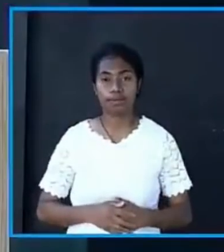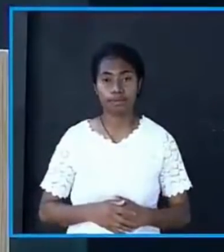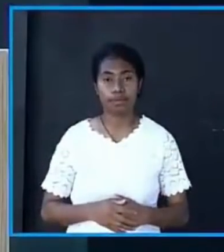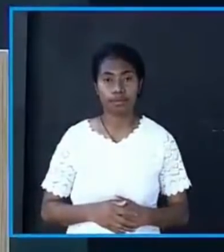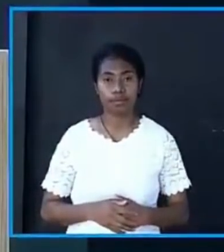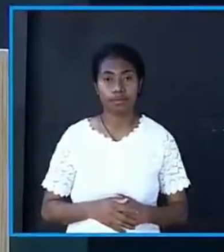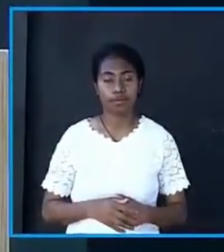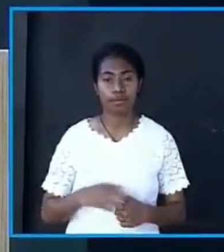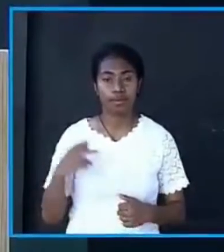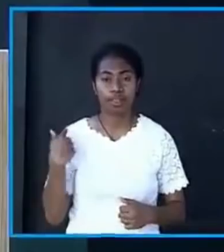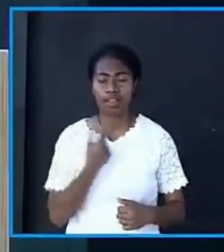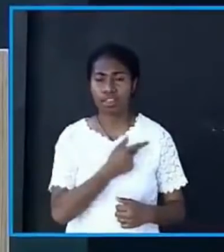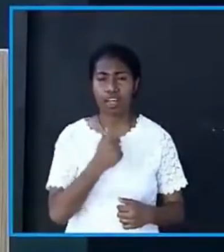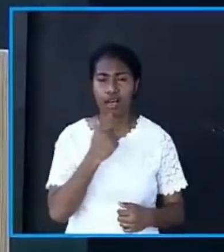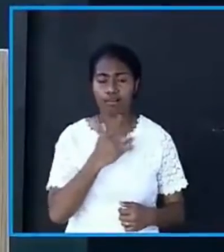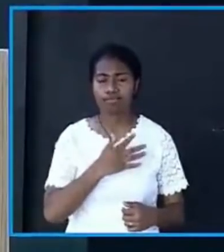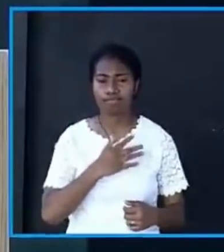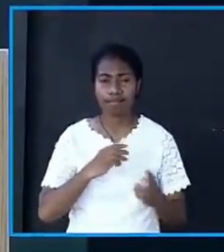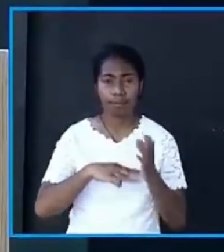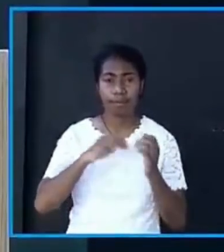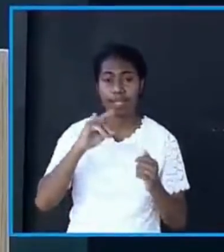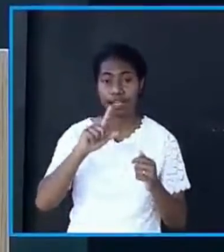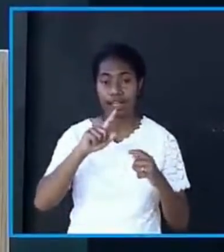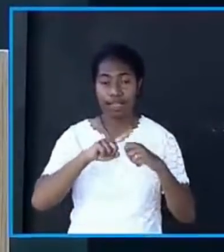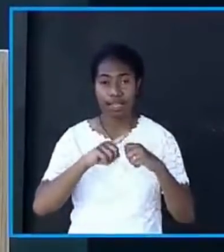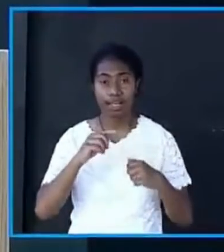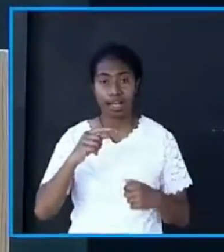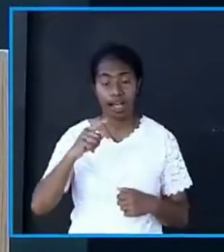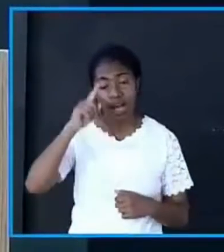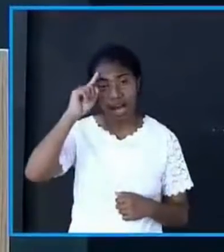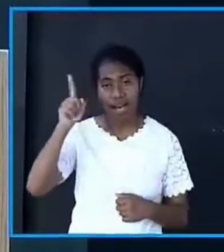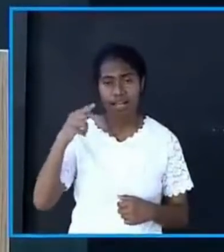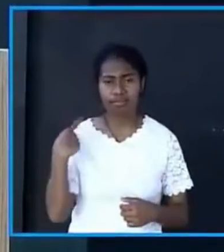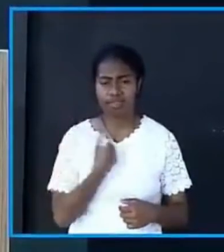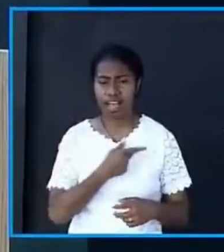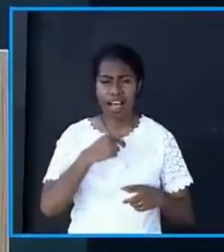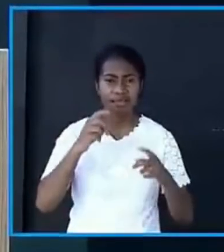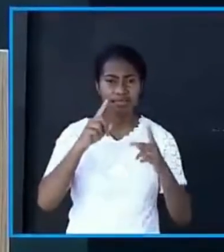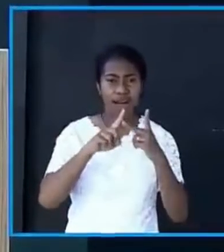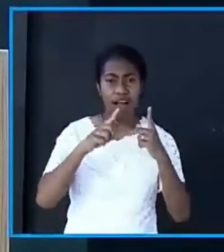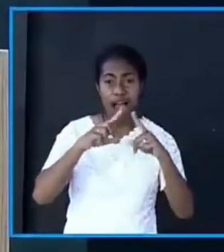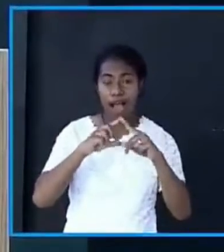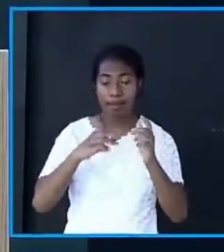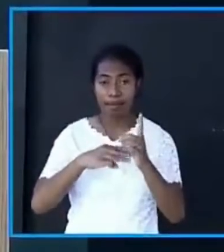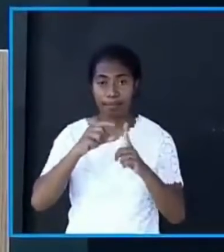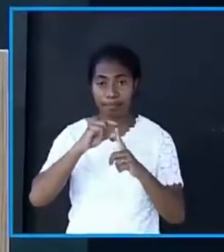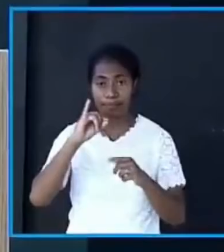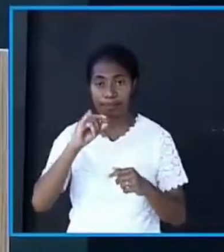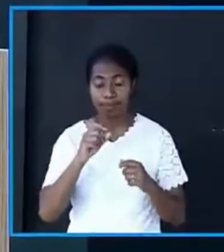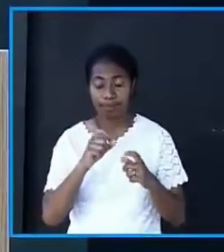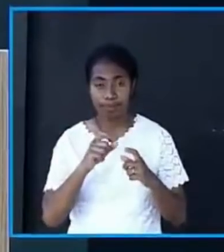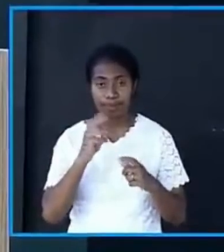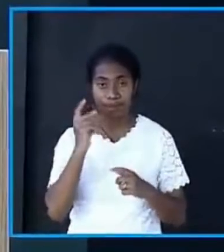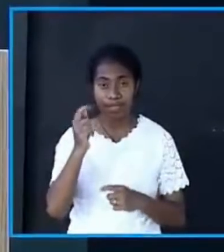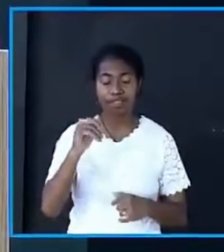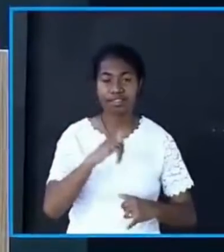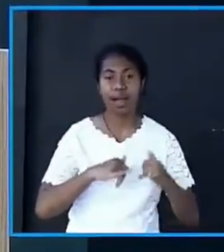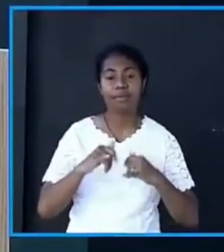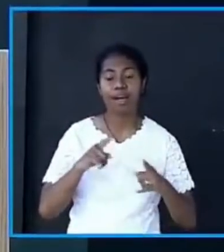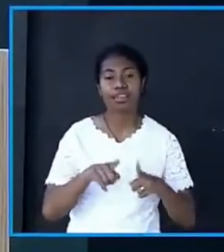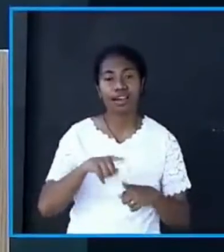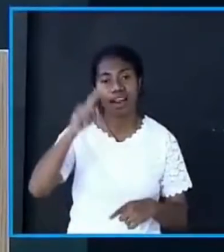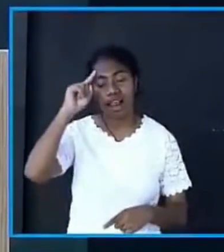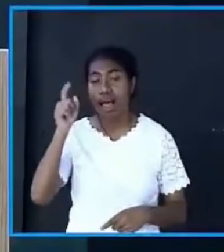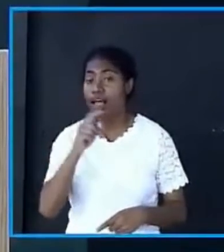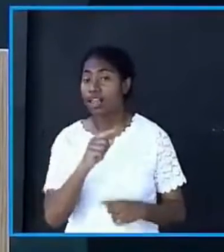kita mirip Allah kita hampir sama seperti Allah tapi hati-hati karena mirip hampir sama seringkali kita anggap